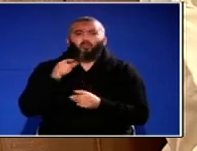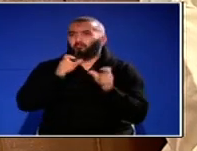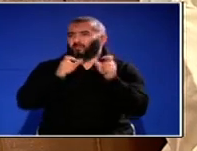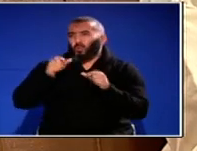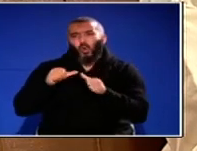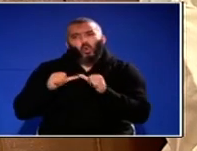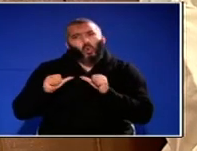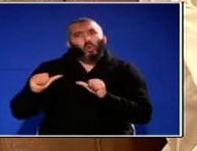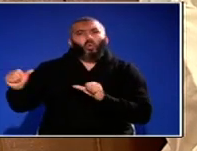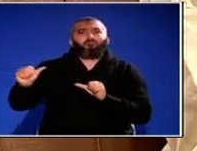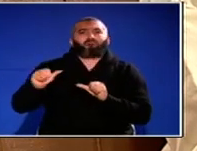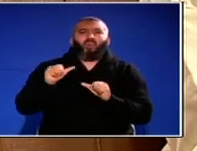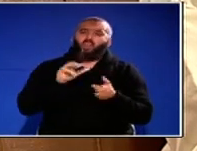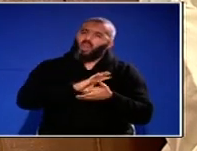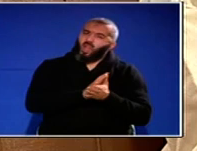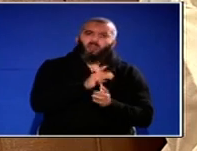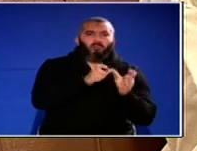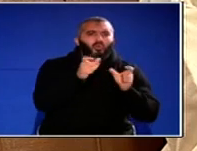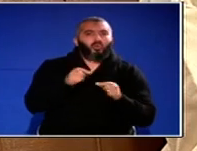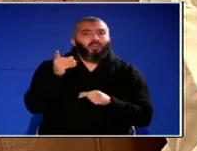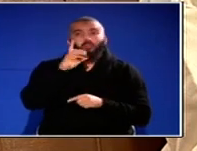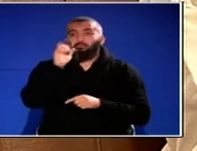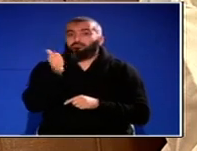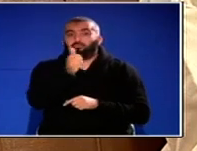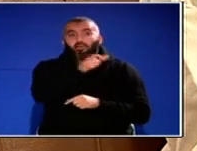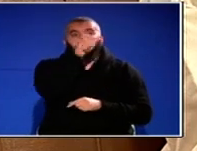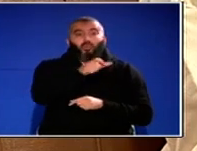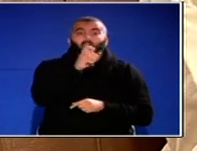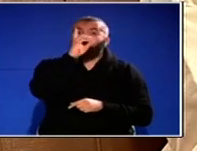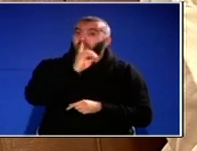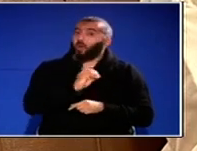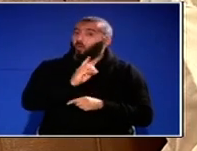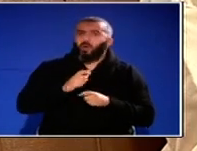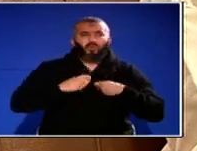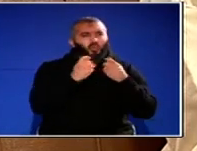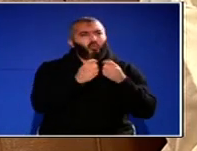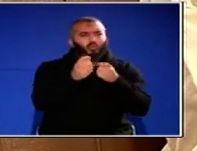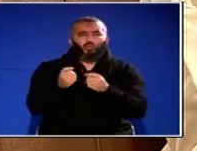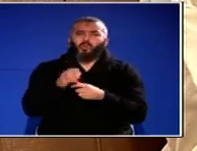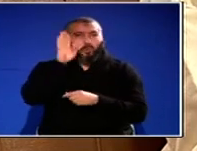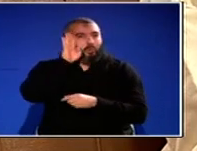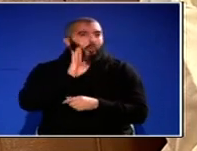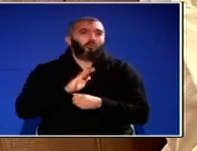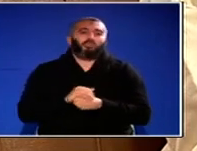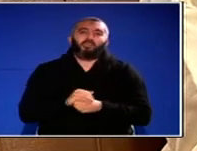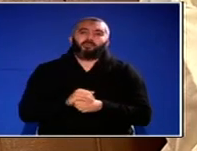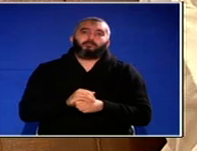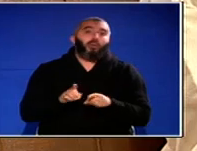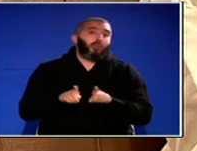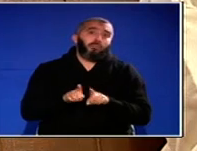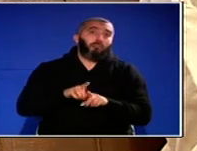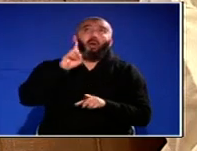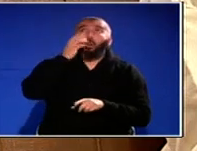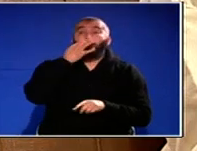الأمر يؤيده النبي عليه الصلاة والسلام في الحديث القدسي عندما قال يا عبادي إني حرمت الظلم على نفسي